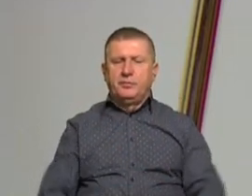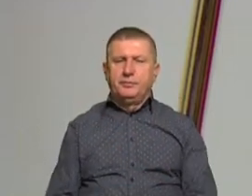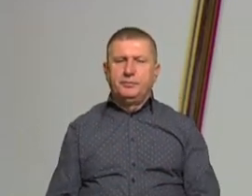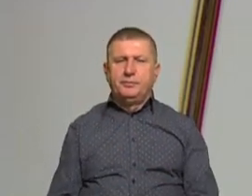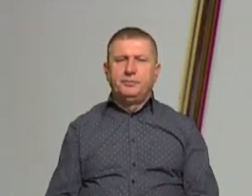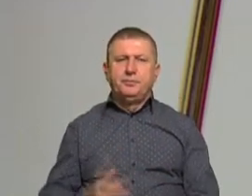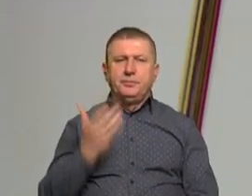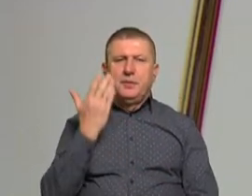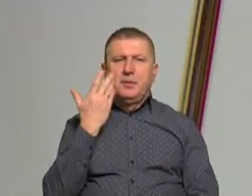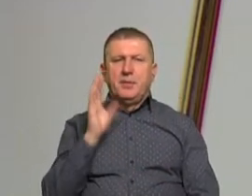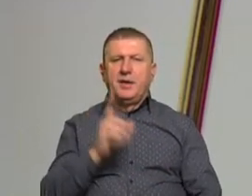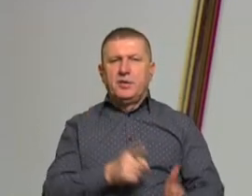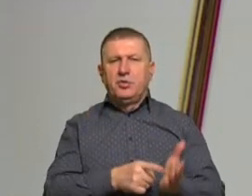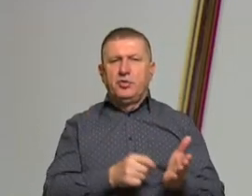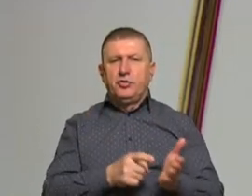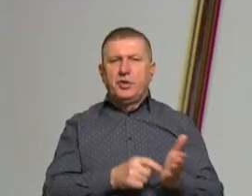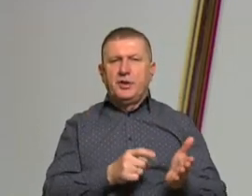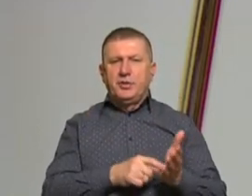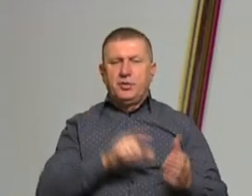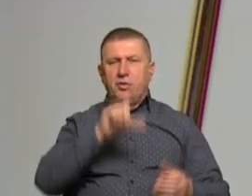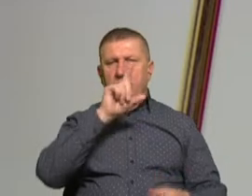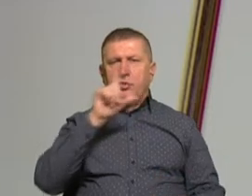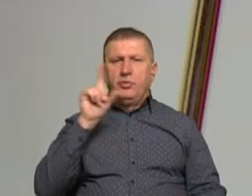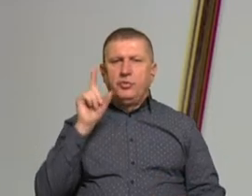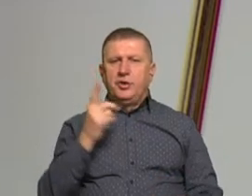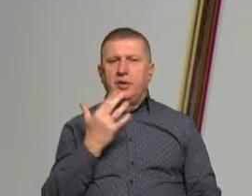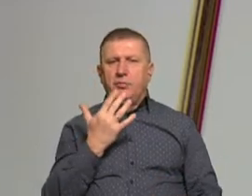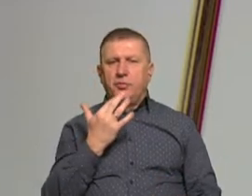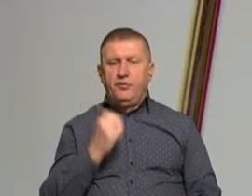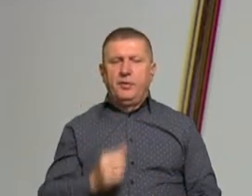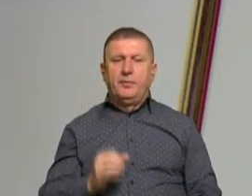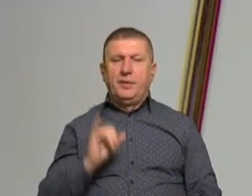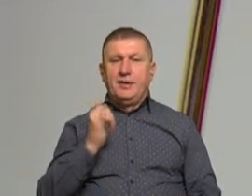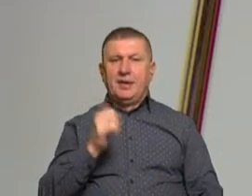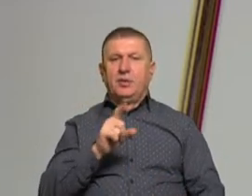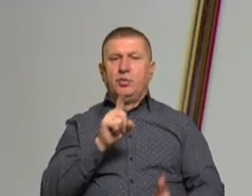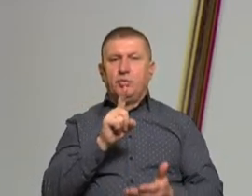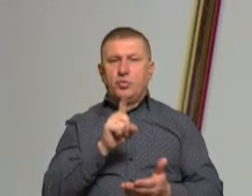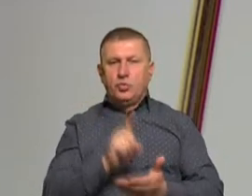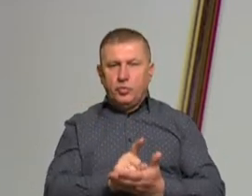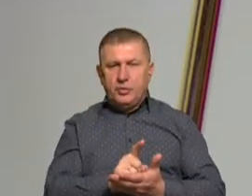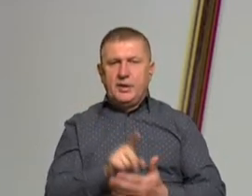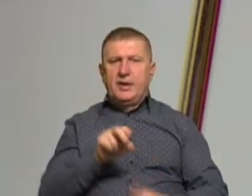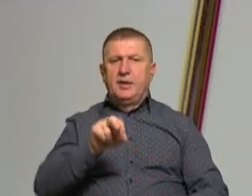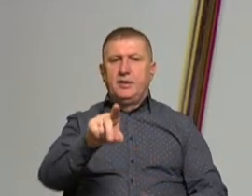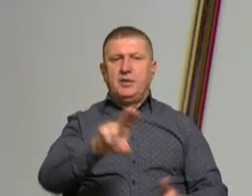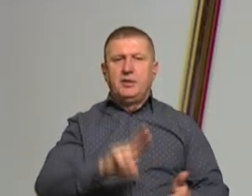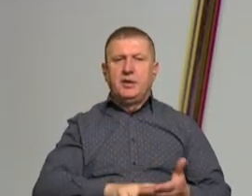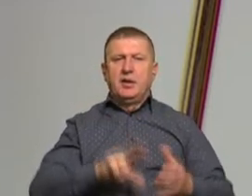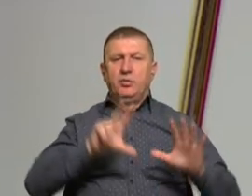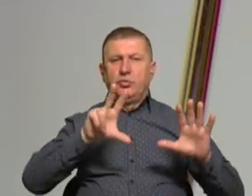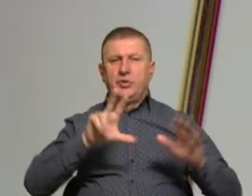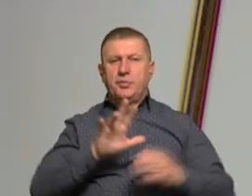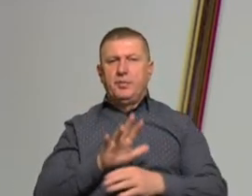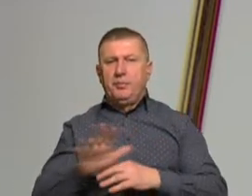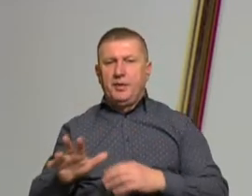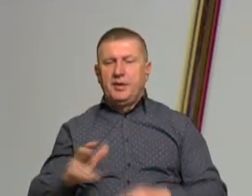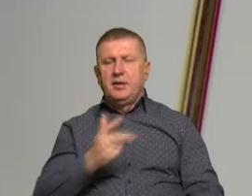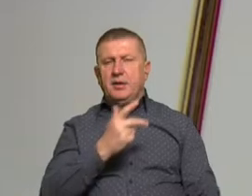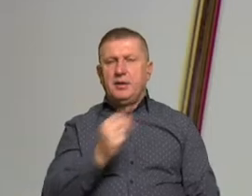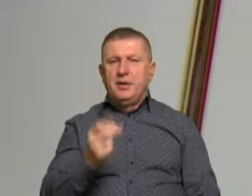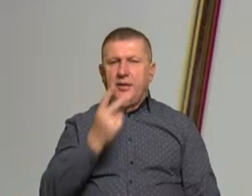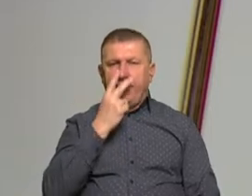Bardzo często mieszkańcy zwracają uwagę na to, że nawet jeśli uda im się dotrzeć na tą 8:15 i wezmą udział w konsultacjach, to nie widzą